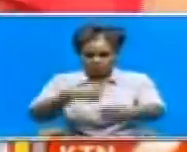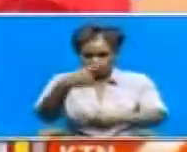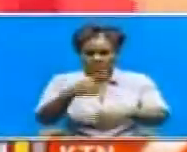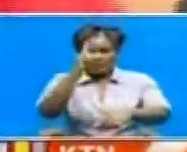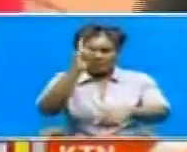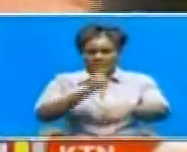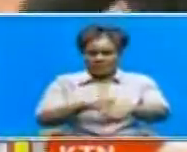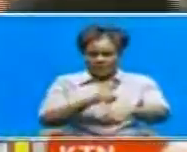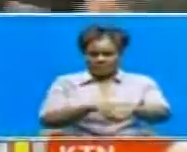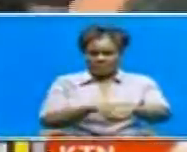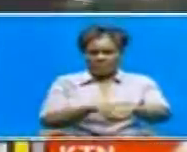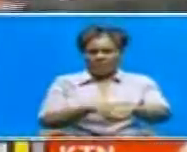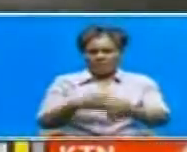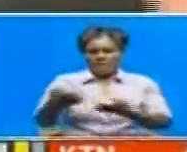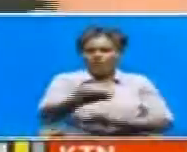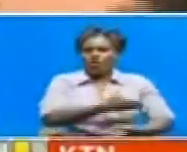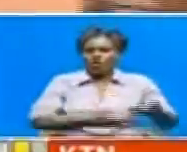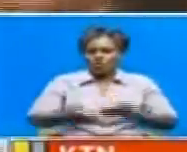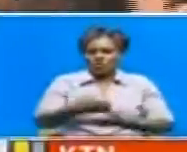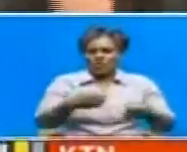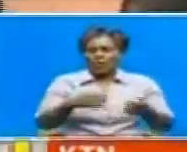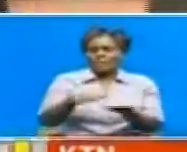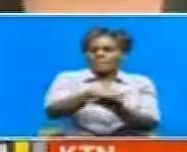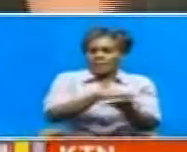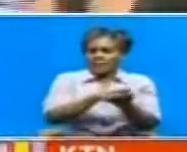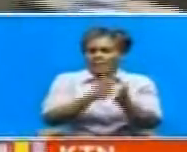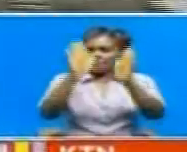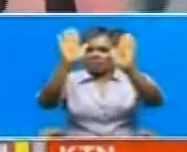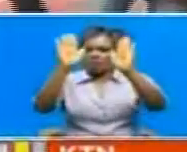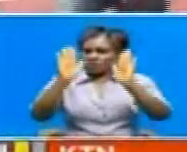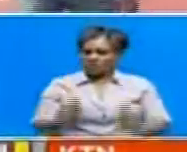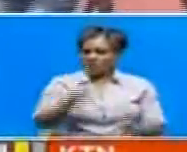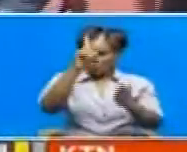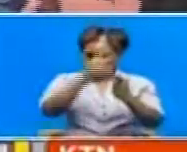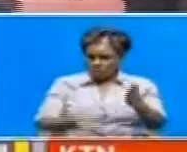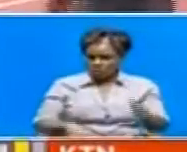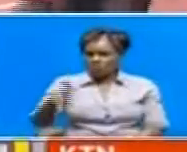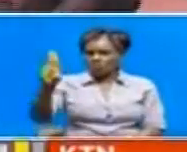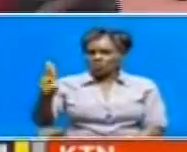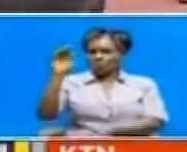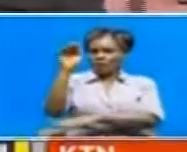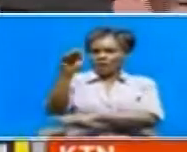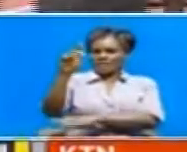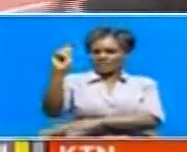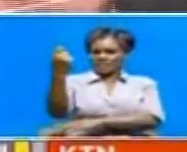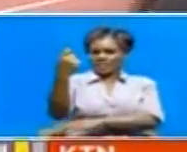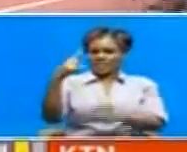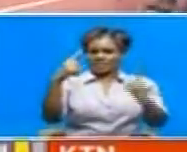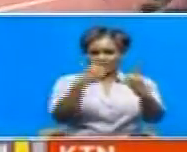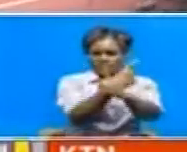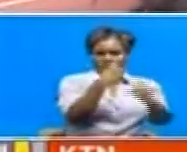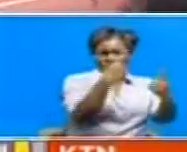katika masala ya uchumi. Hata hivyo, cha msingi zaidi, Rais Uhuru Kenyatta ametoa wito kwa Wakenya wa matabaka mbali